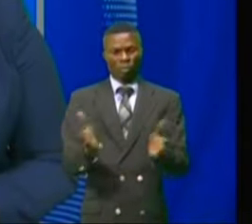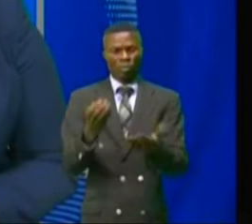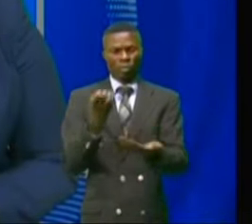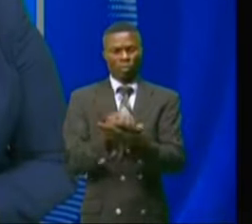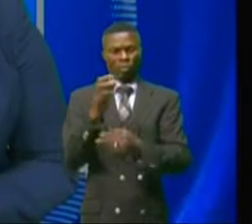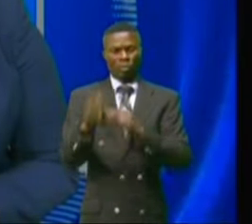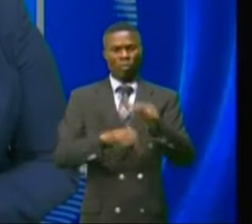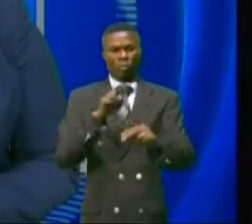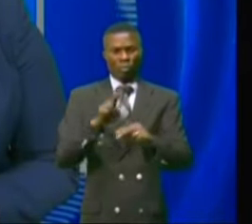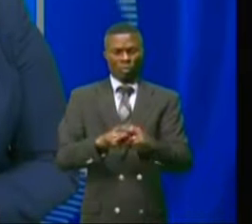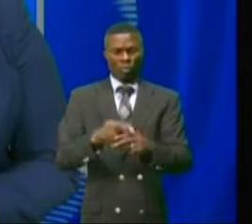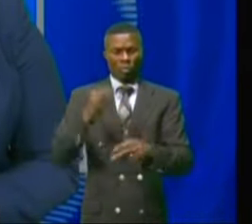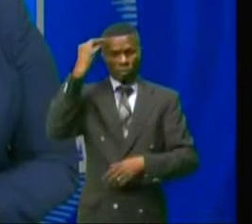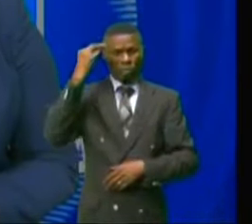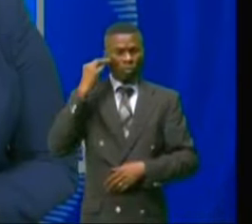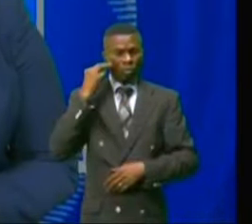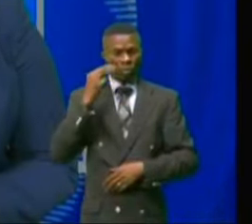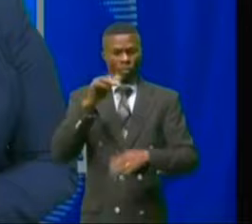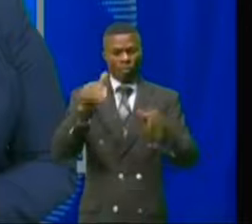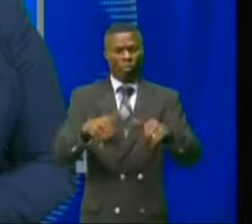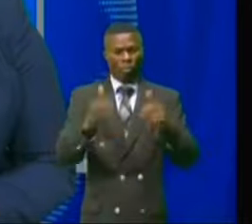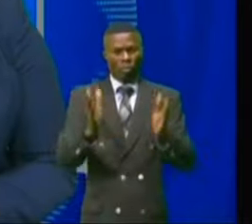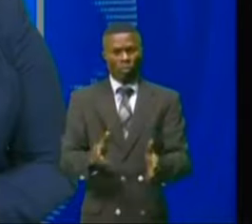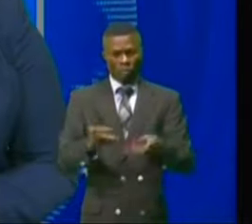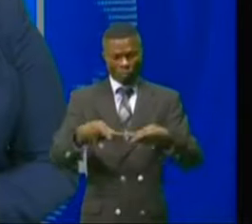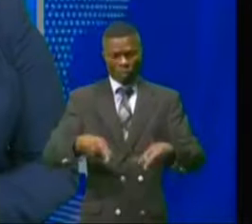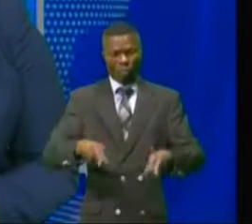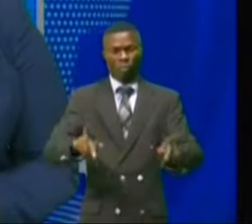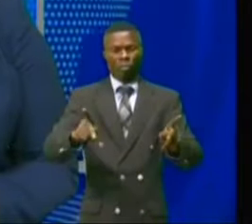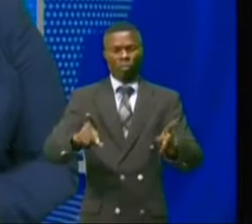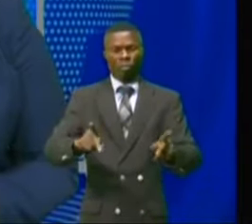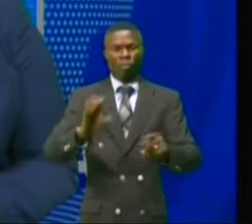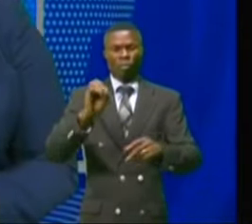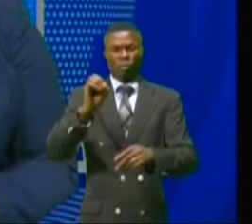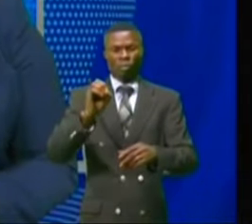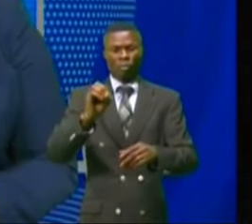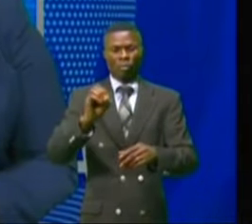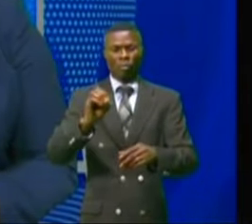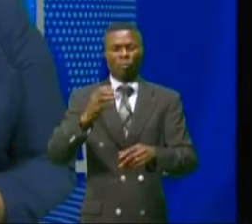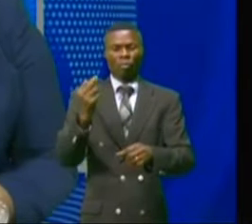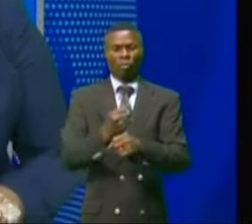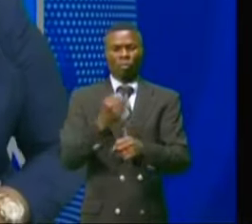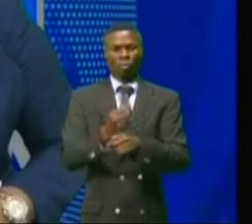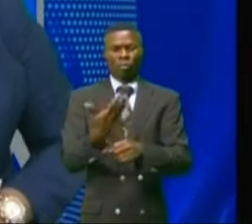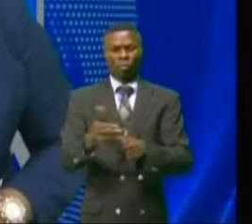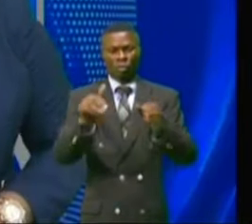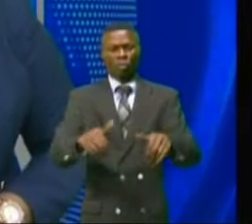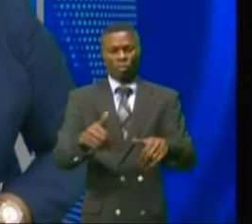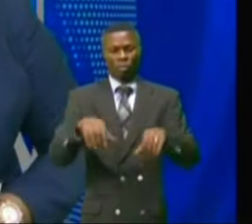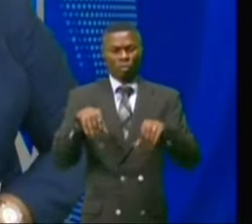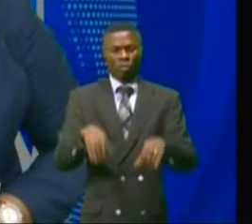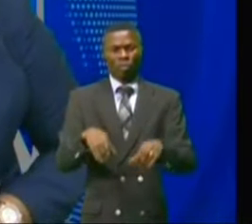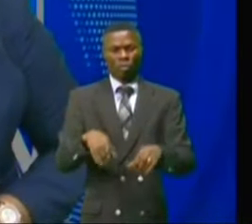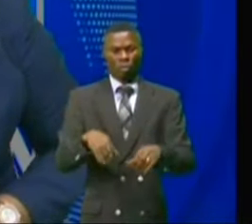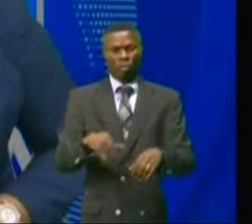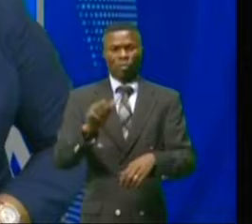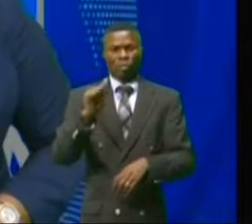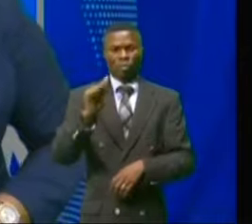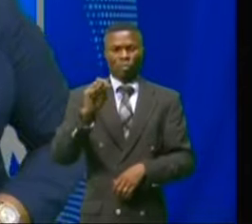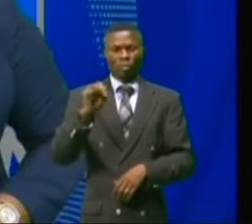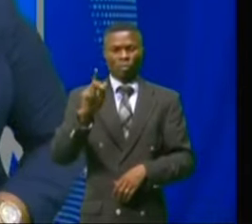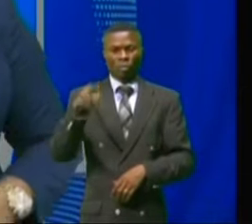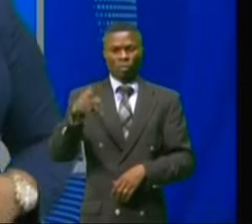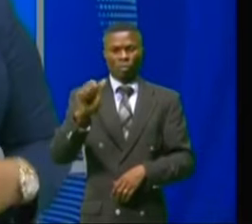l'économie nationale. Le ministère de l'Agriculture, par le canal de l'Office national des produits agricoles du Congo, ONAPAC, y travaille.